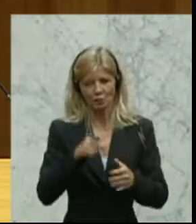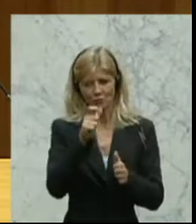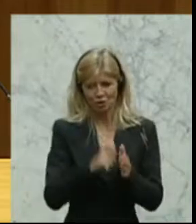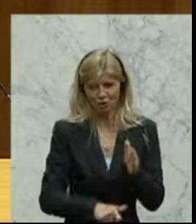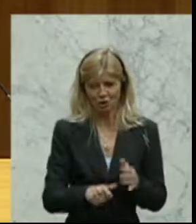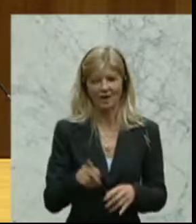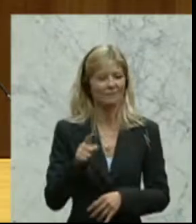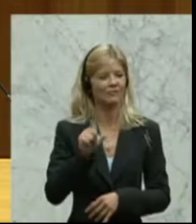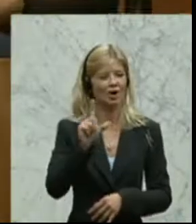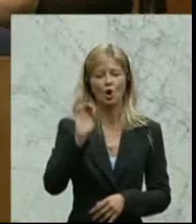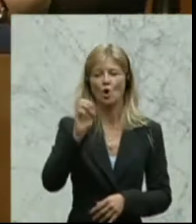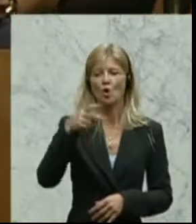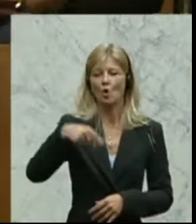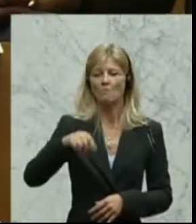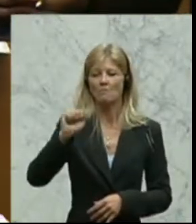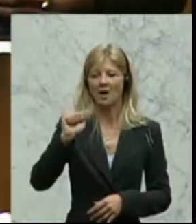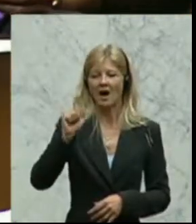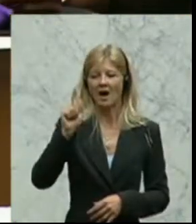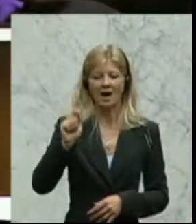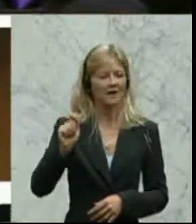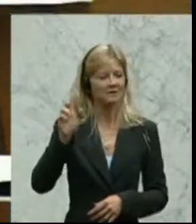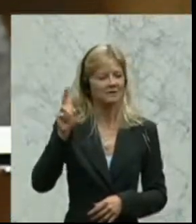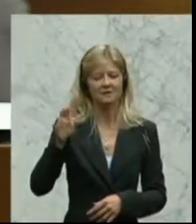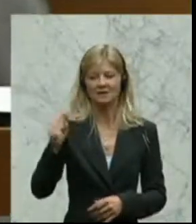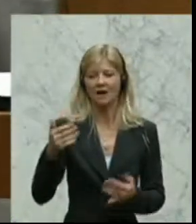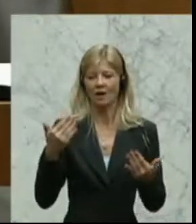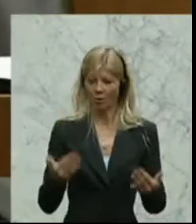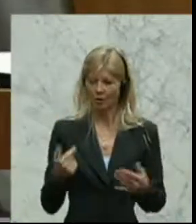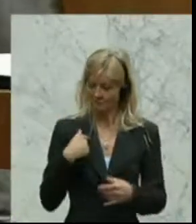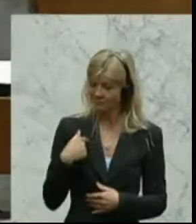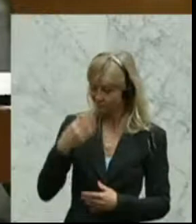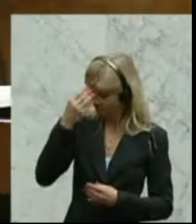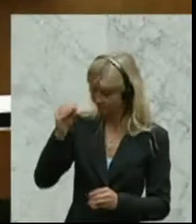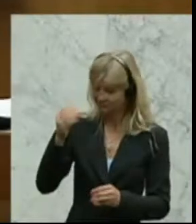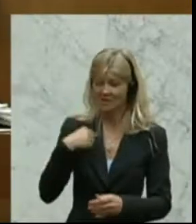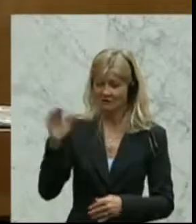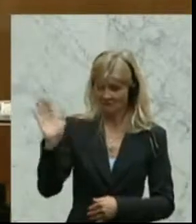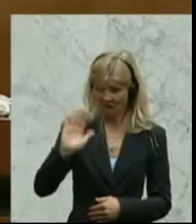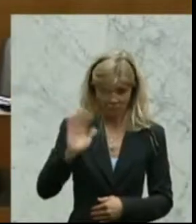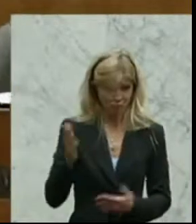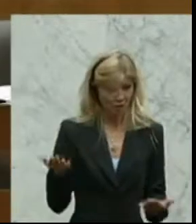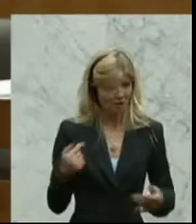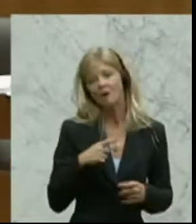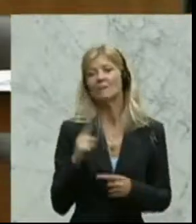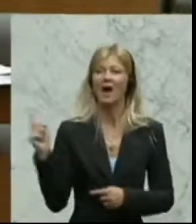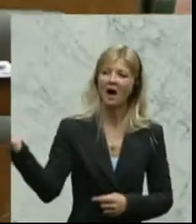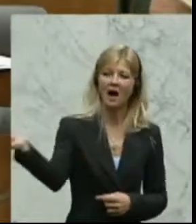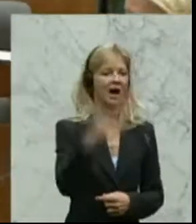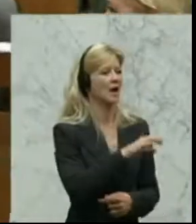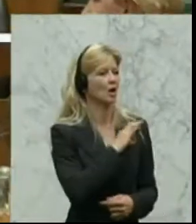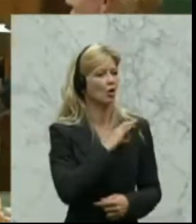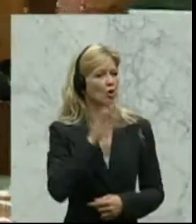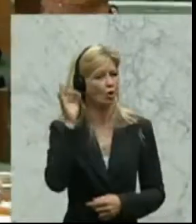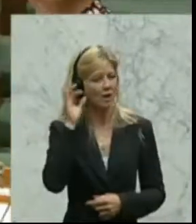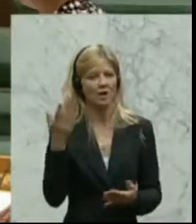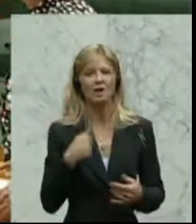verabschieden. Na, sehr gut. Und ich möchte mich bei Ihnen allen, werte Kolleginnen und Kollegen, für die Zusammenarbeit in den